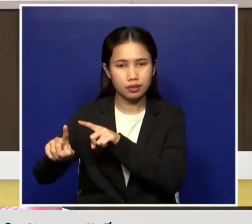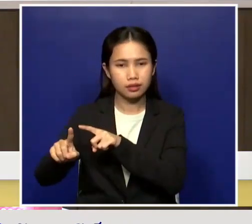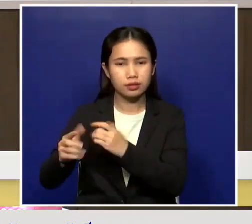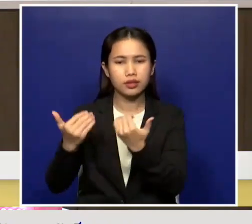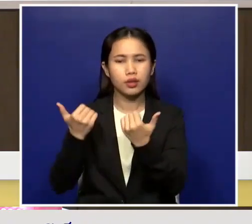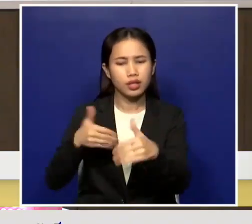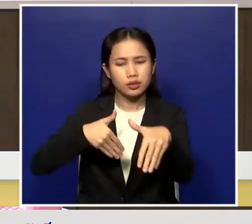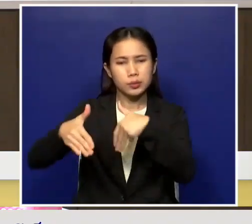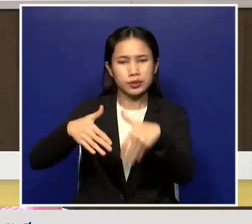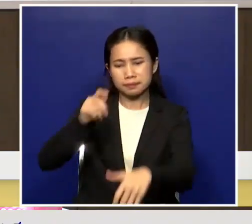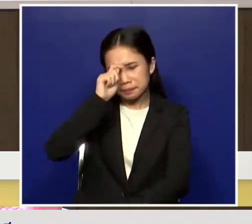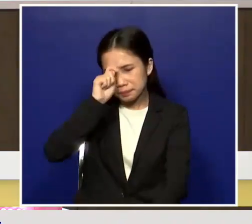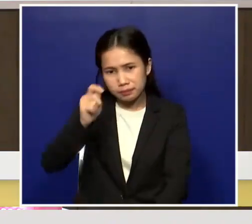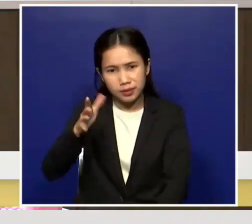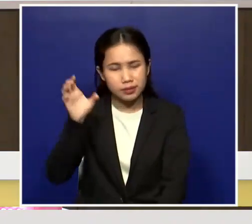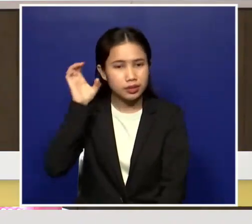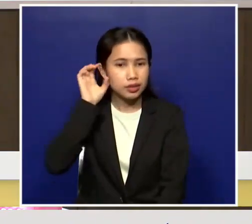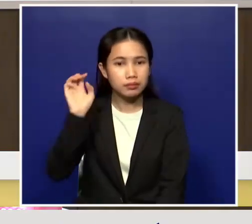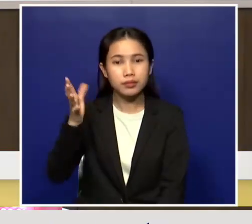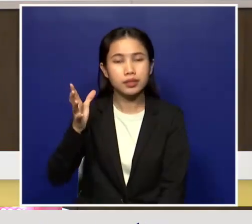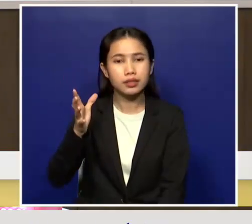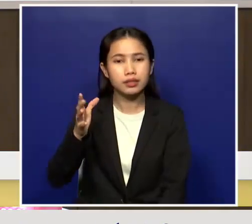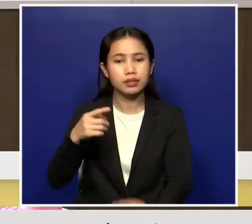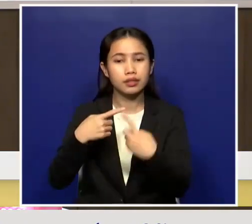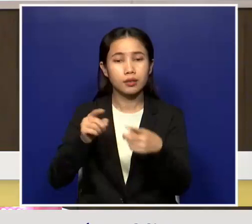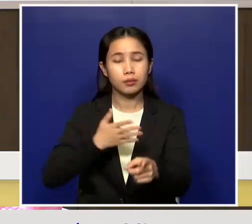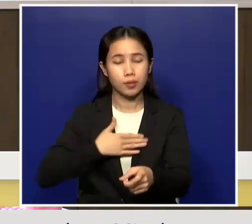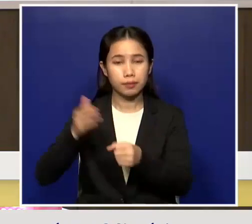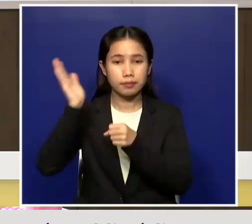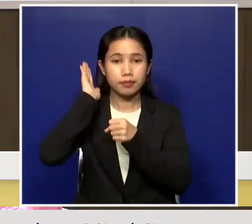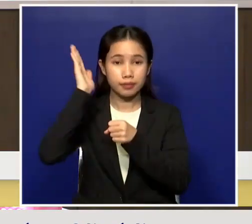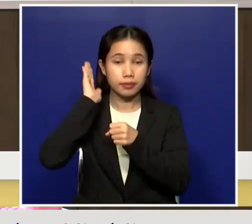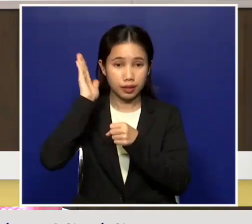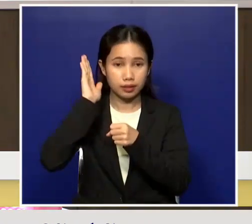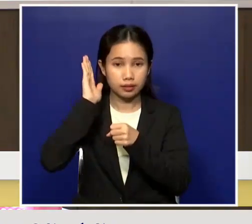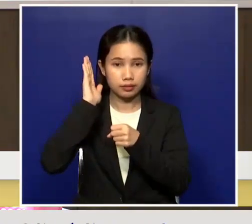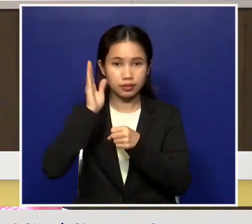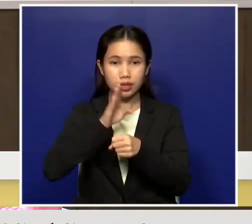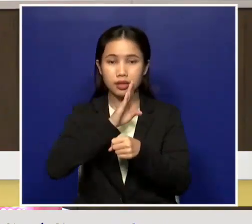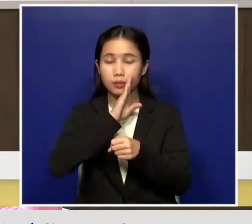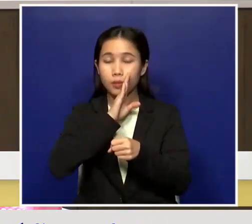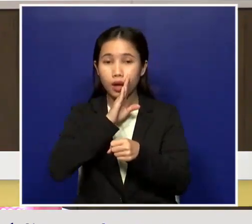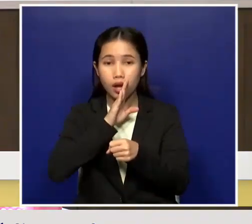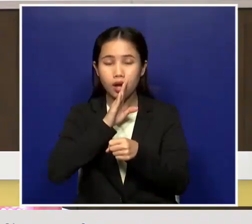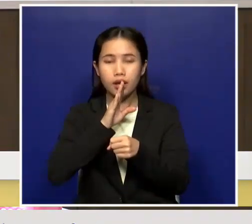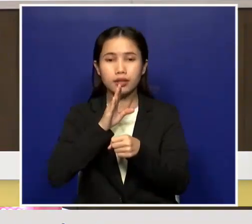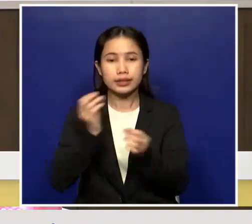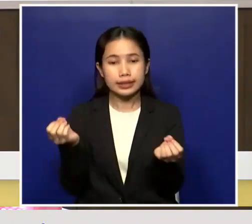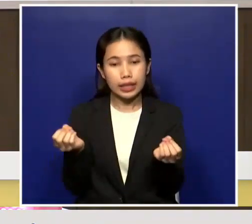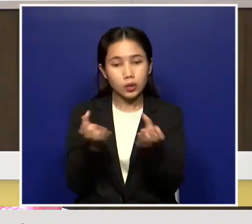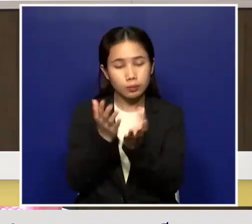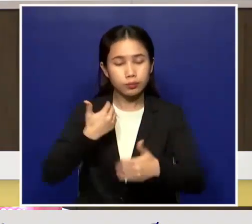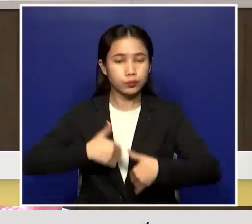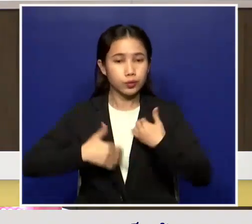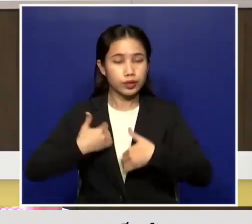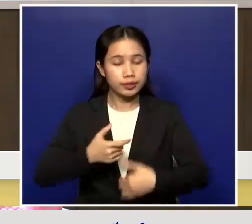ชื่อถือสิ่งที่ผมจะอภิปรายหากเป็นเรื่องที่ทำระคายเคืองเบื้องยุคลบาทผ